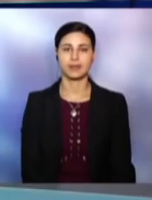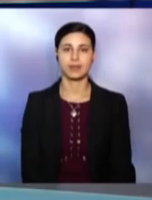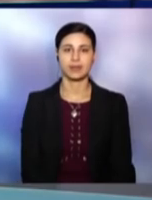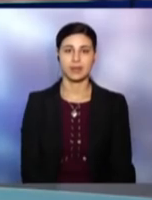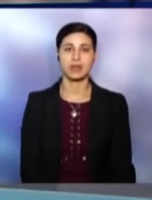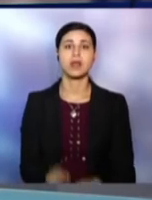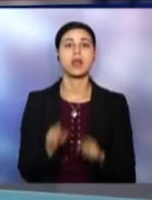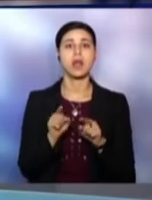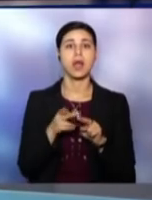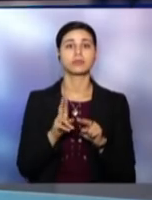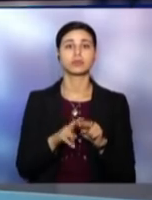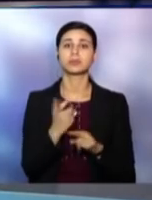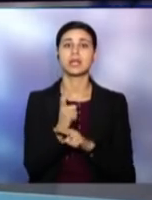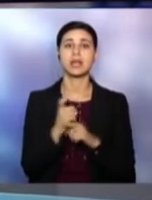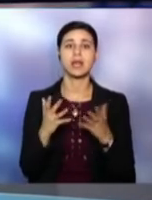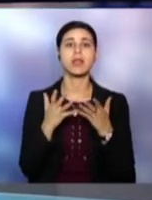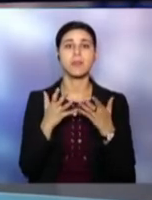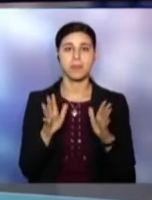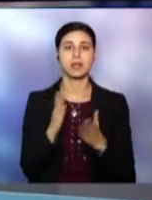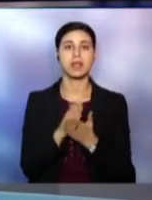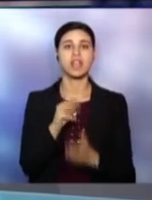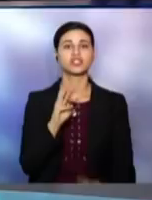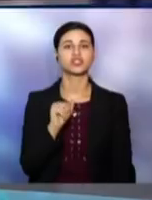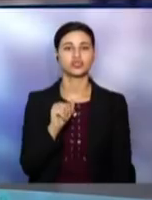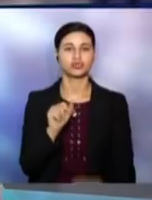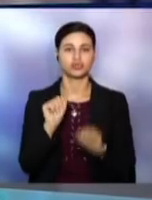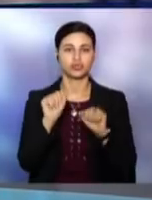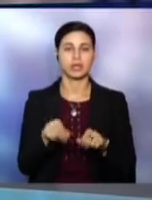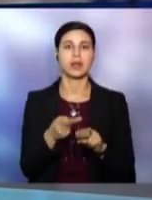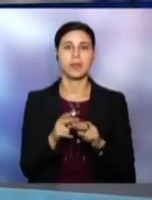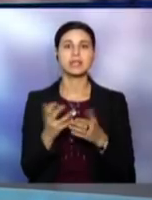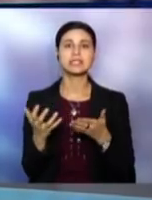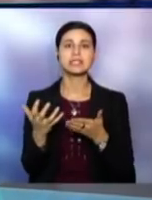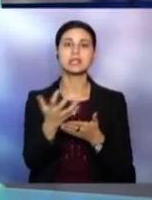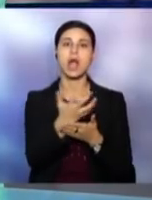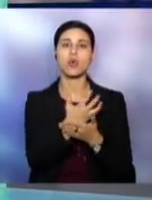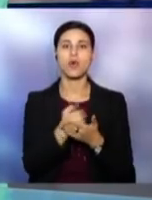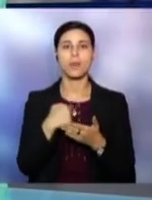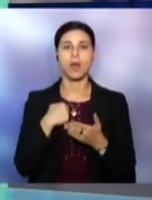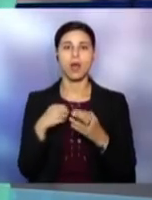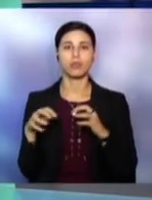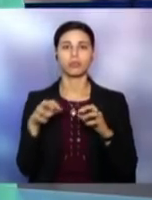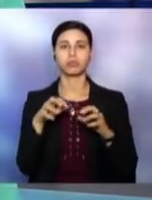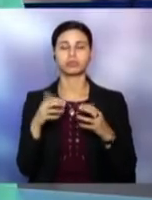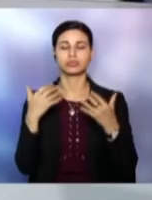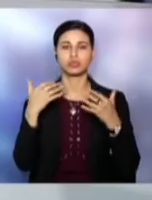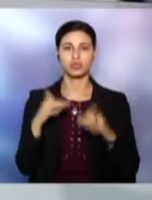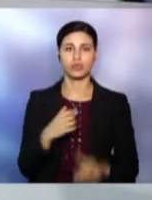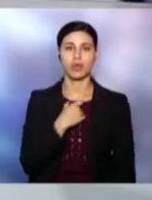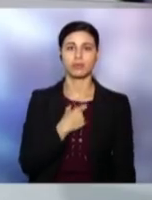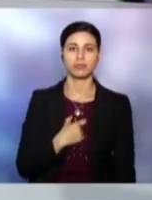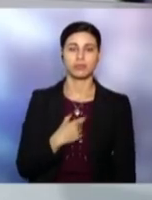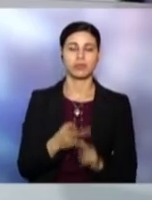კარგად განვითარებული, ამიტომ ძალიან მაღალია იმის რისკი, რომ ეს სეკრეტი დაგროვდეს და შესაბამისად გამოიწვიოს სეკრეტის დაგროვების გამო